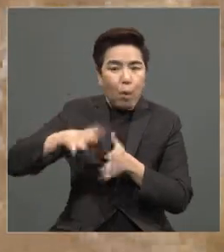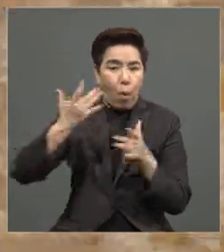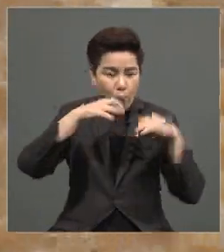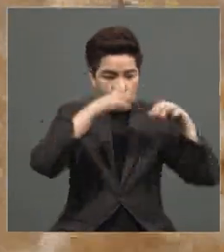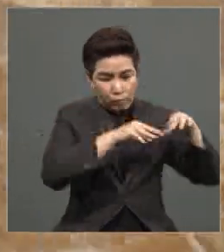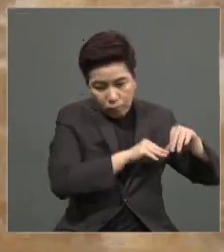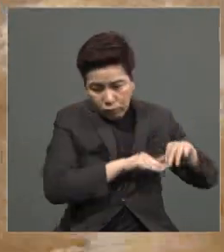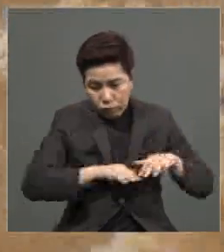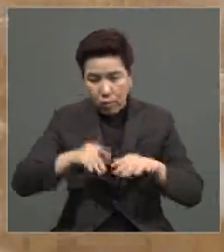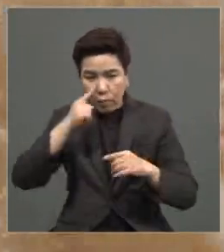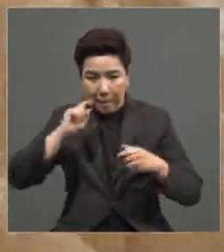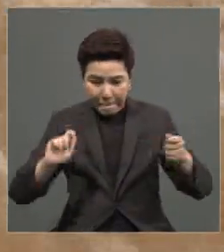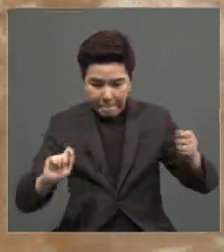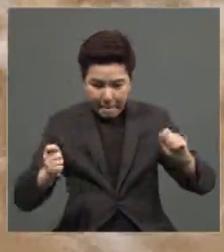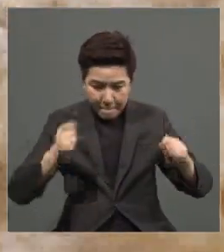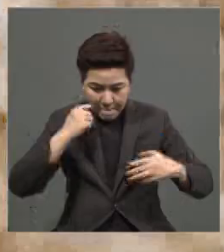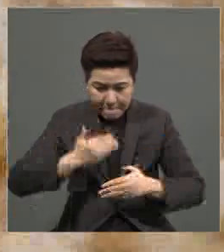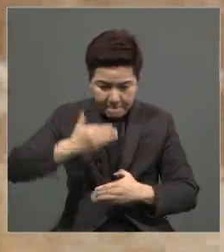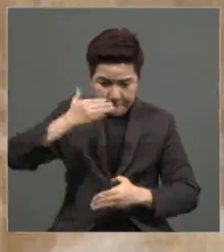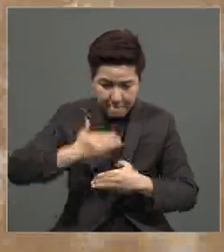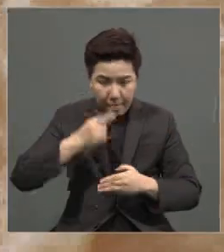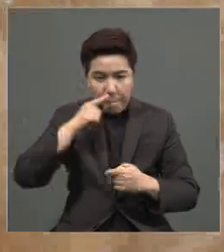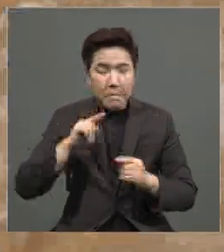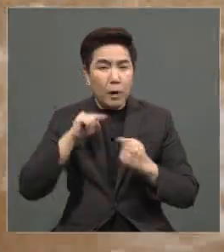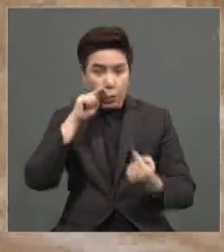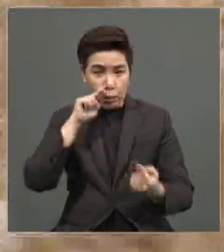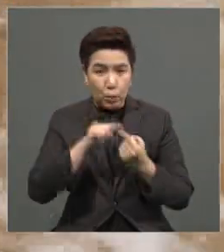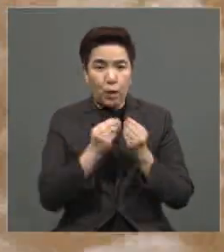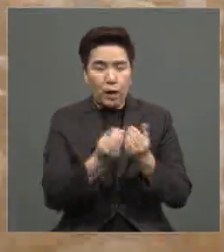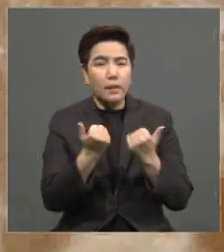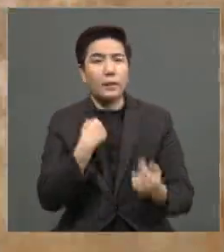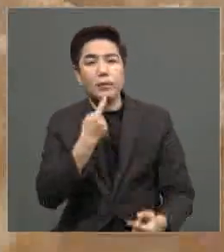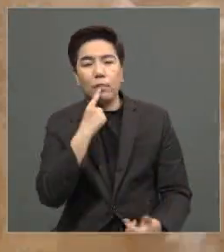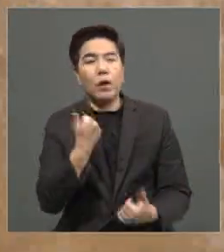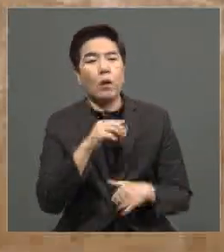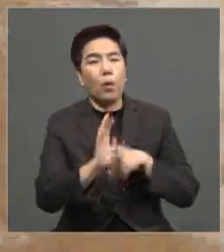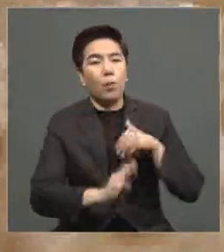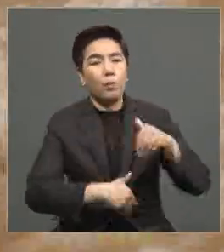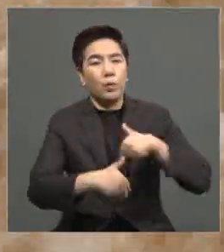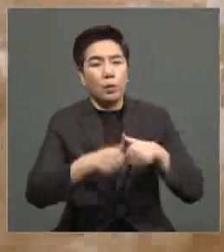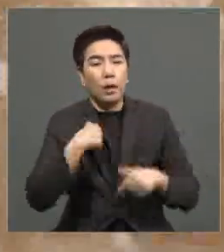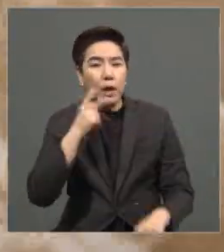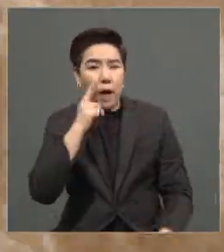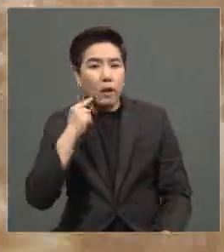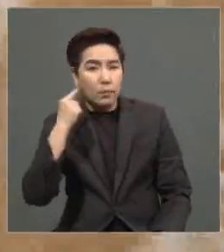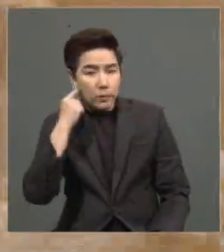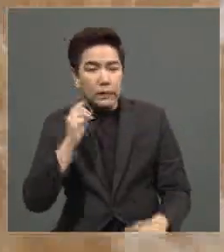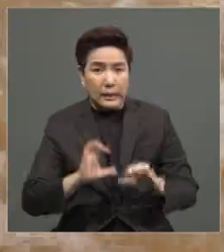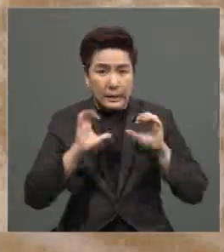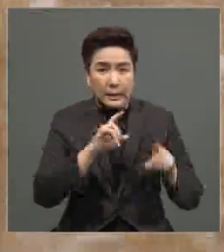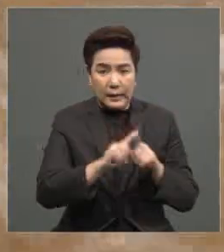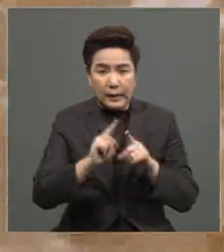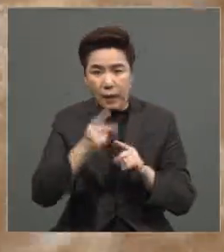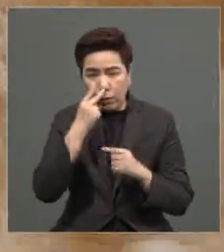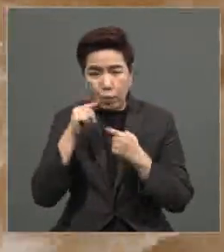ลดการระบายน้ำให้เหมาะสมกับสถานการณ์น้ำที่เพิ่มขึ้นด้วยเน้นย้ำค่ะขอให้ประชาชนติดตามข่าวสารจากหน่วยงานราชการ